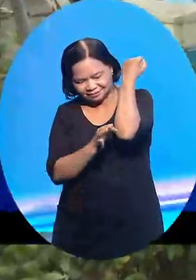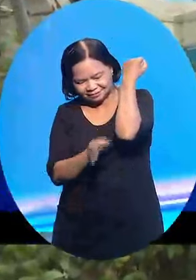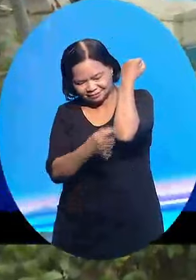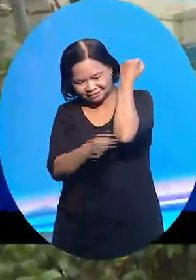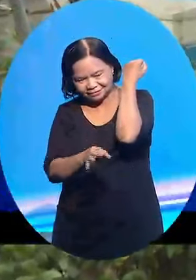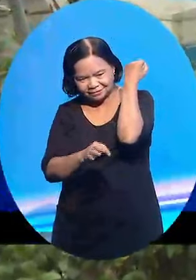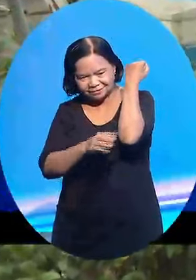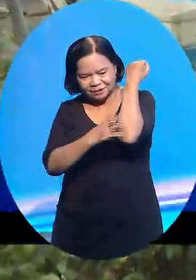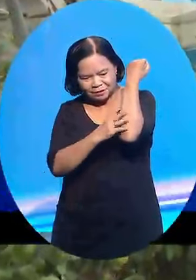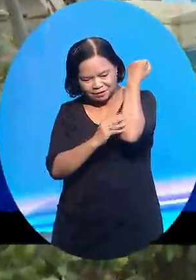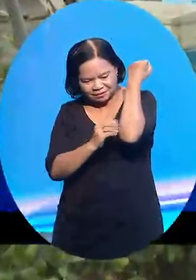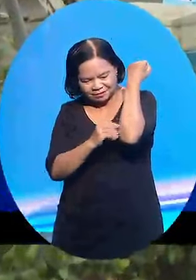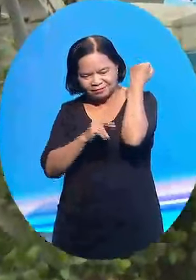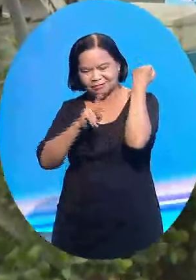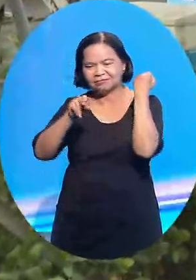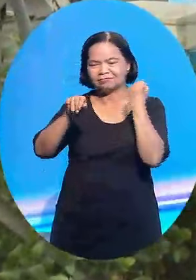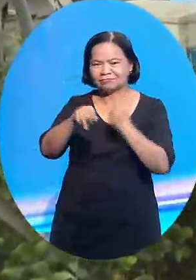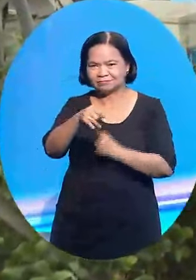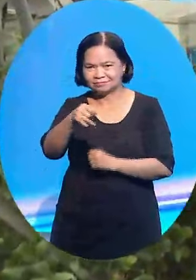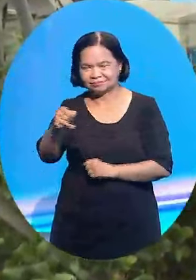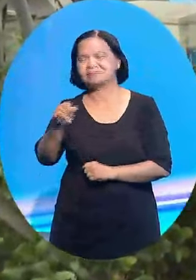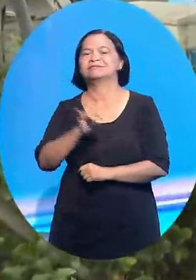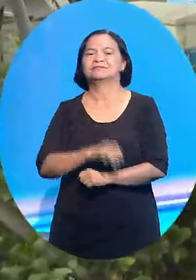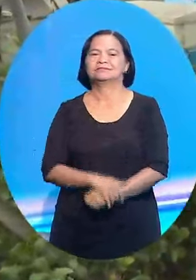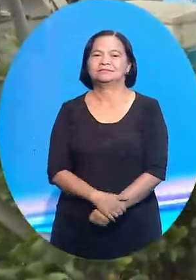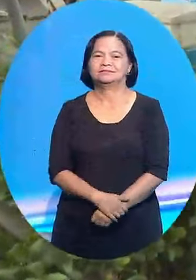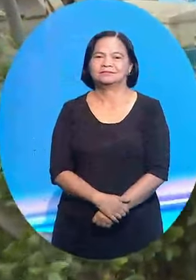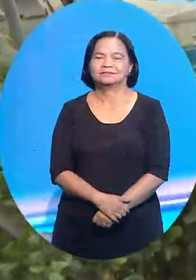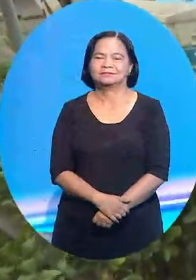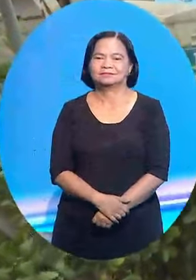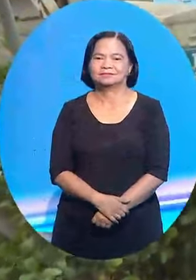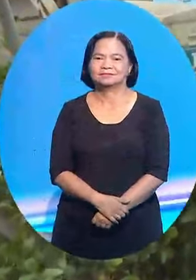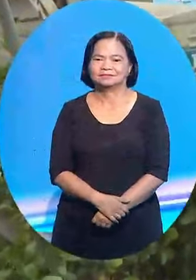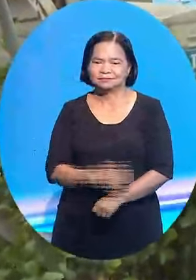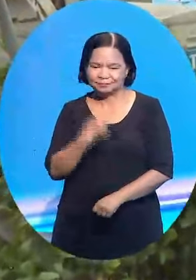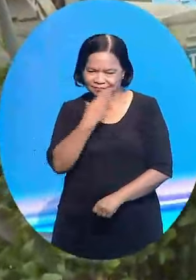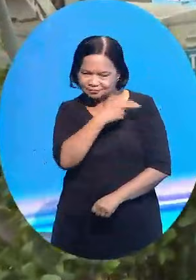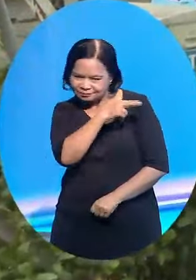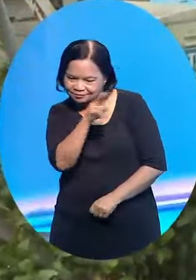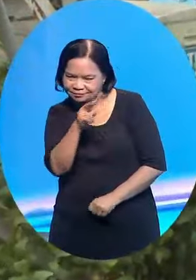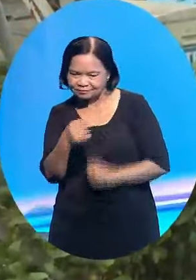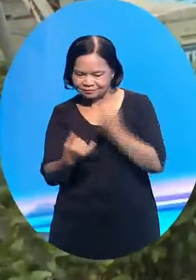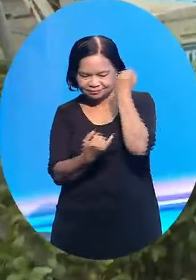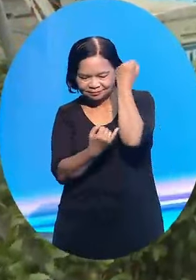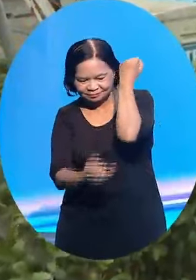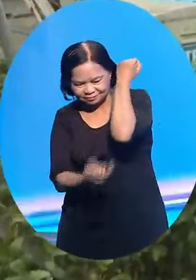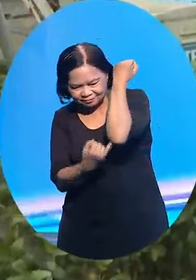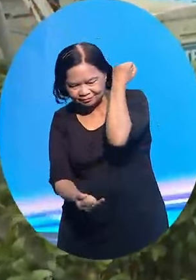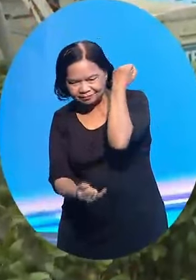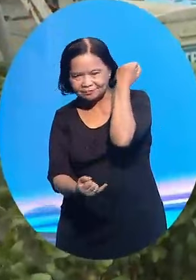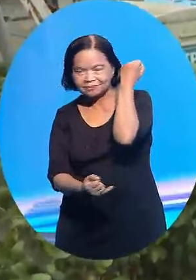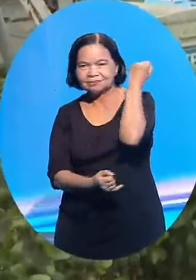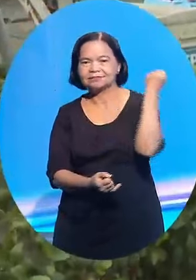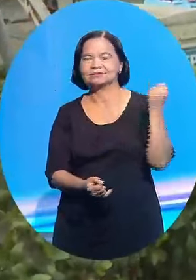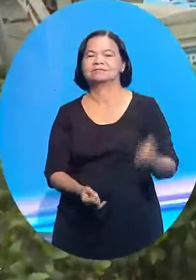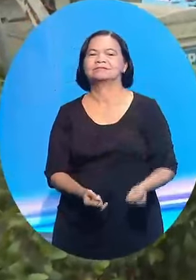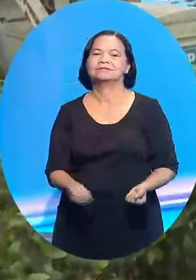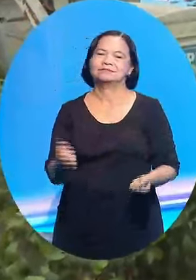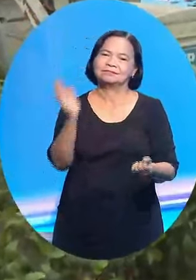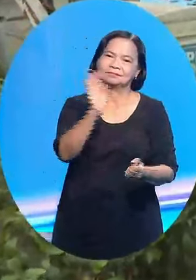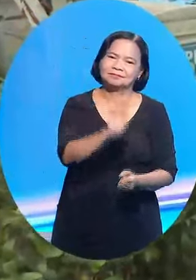là rõ ràng. Cũng như khi mà chúng ta quan sát cái bộ rễ đó, khi mà cây ngã xuống gần như là đứt rễ hoàn